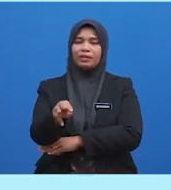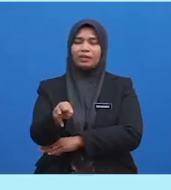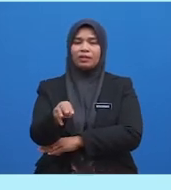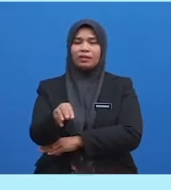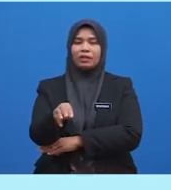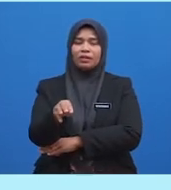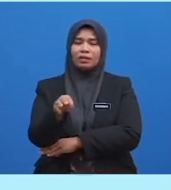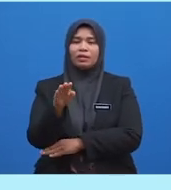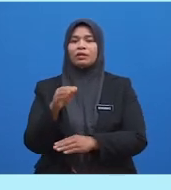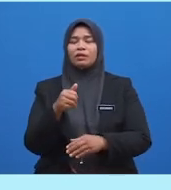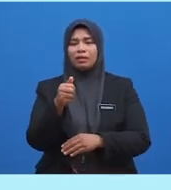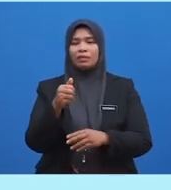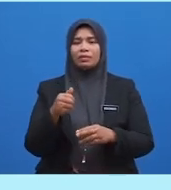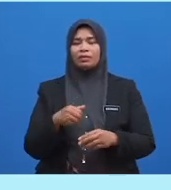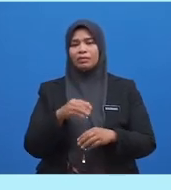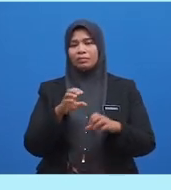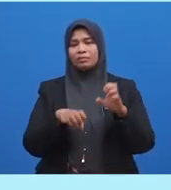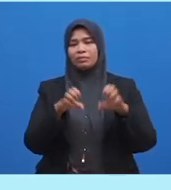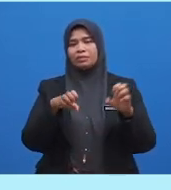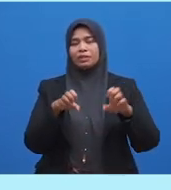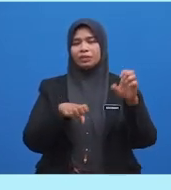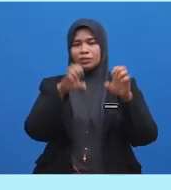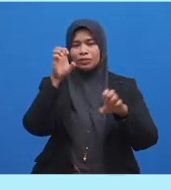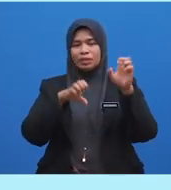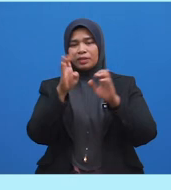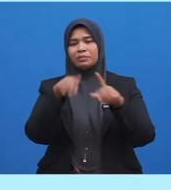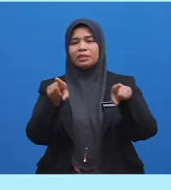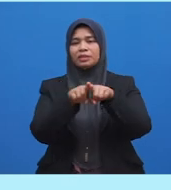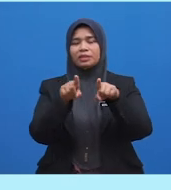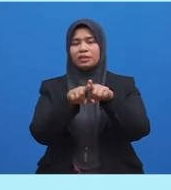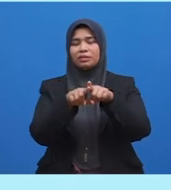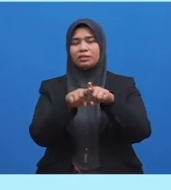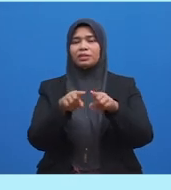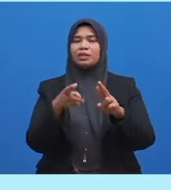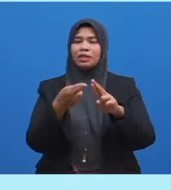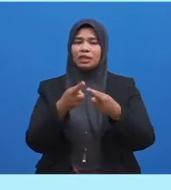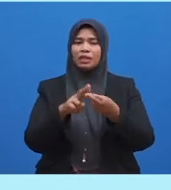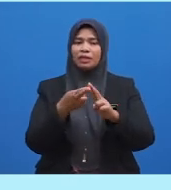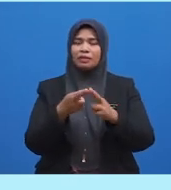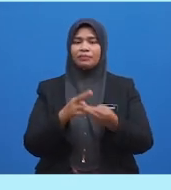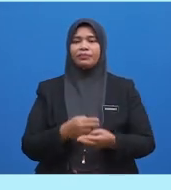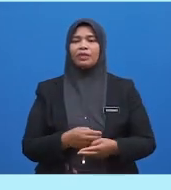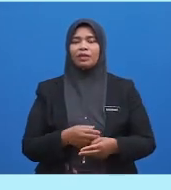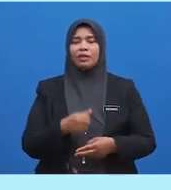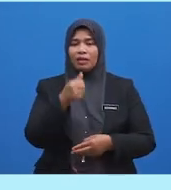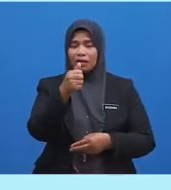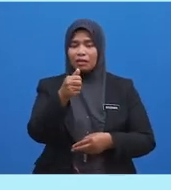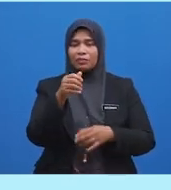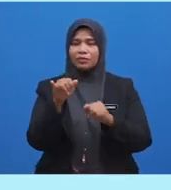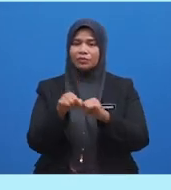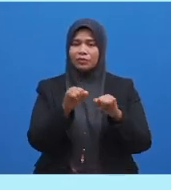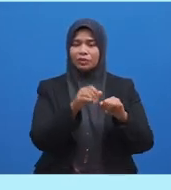kamu beri ajah bersama Rakan Rakan kamu kamu juga